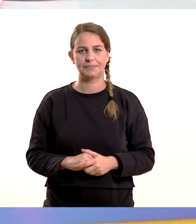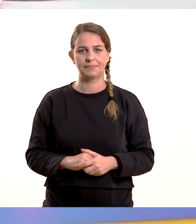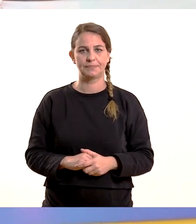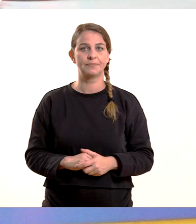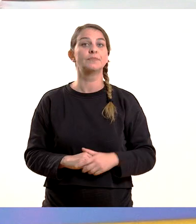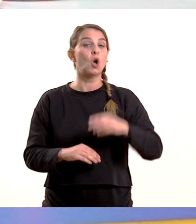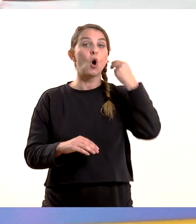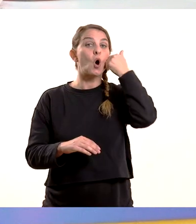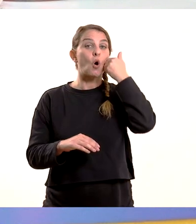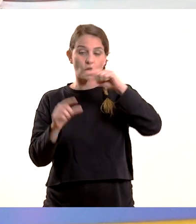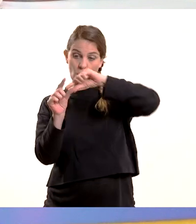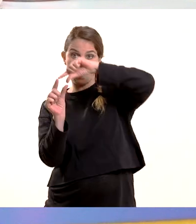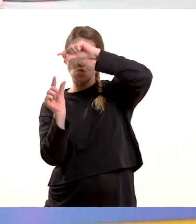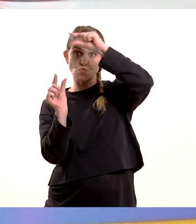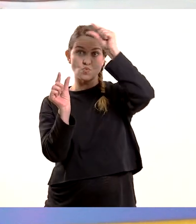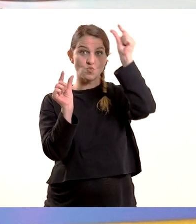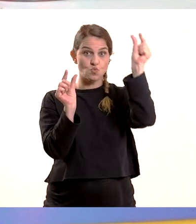Μέχρι να φτάσουμε στο τέλος.